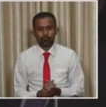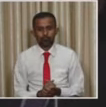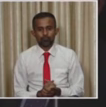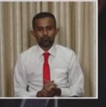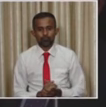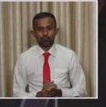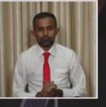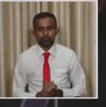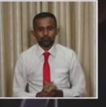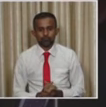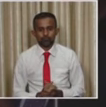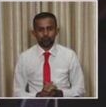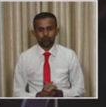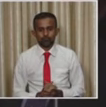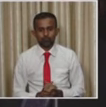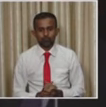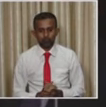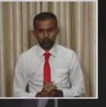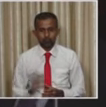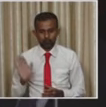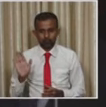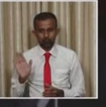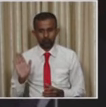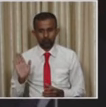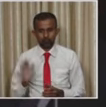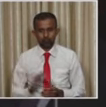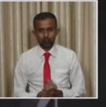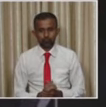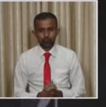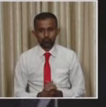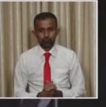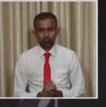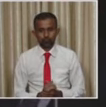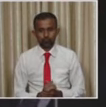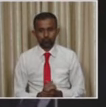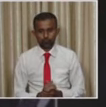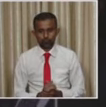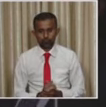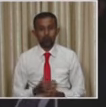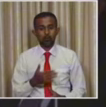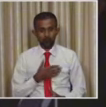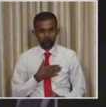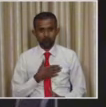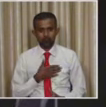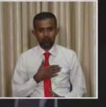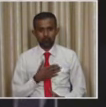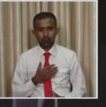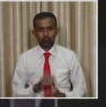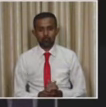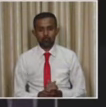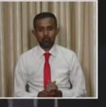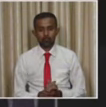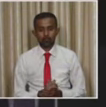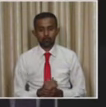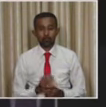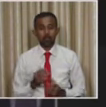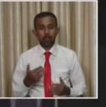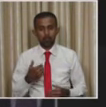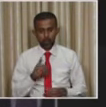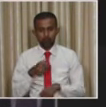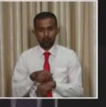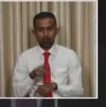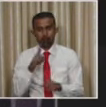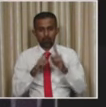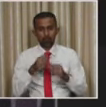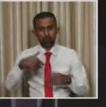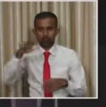na අපි පොඩ්ඩක් ඉන්න. නෝ නෝ හිස් ටයිම් නෙමෙයි. මගේ ගරු මන්ත්‍රී සභාපතිතුමනි මේ අපේ වෙලාව එතුමා